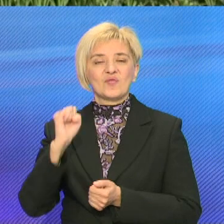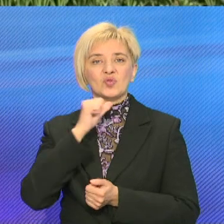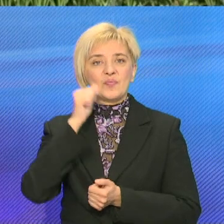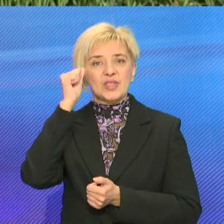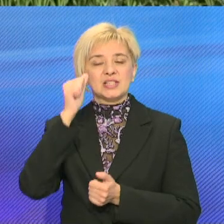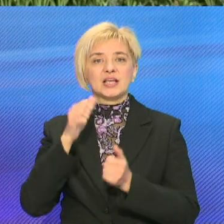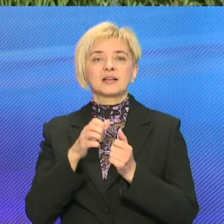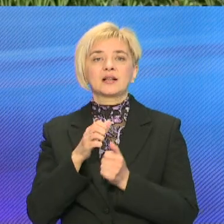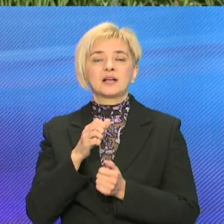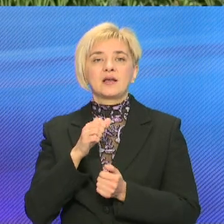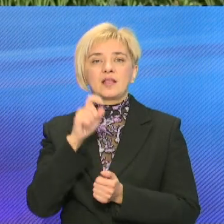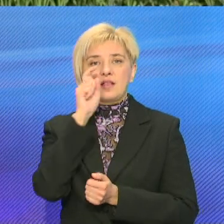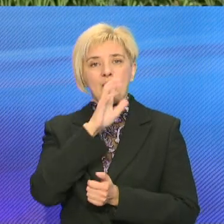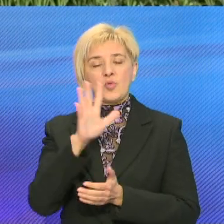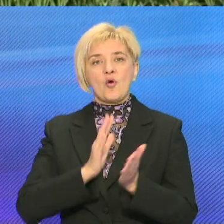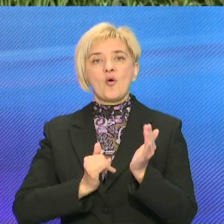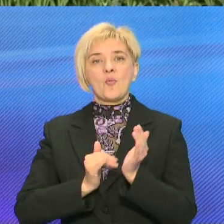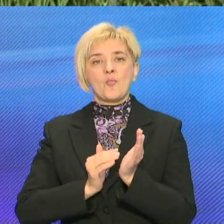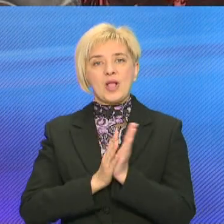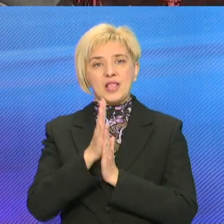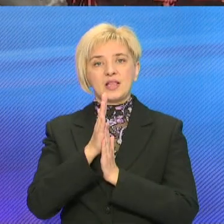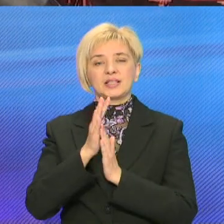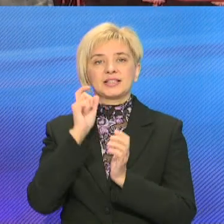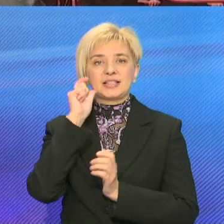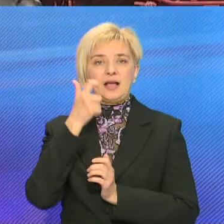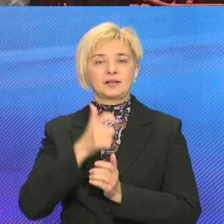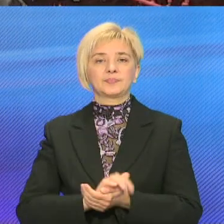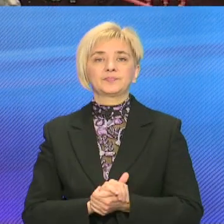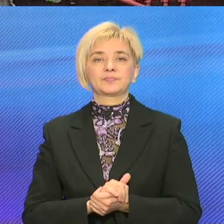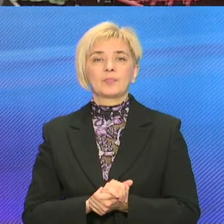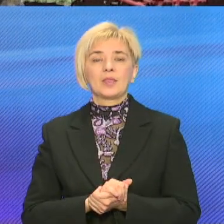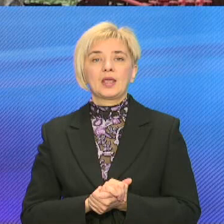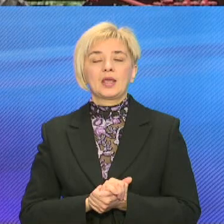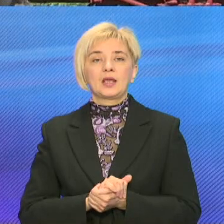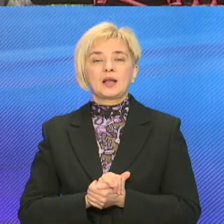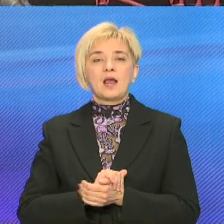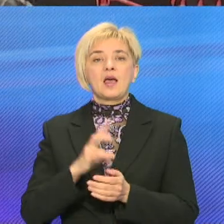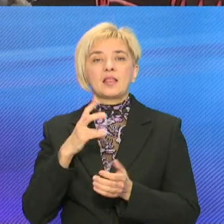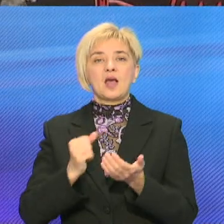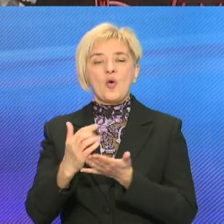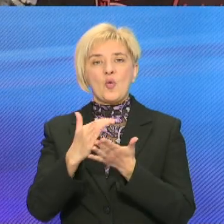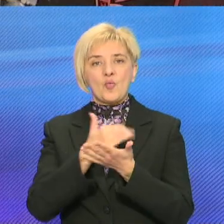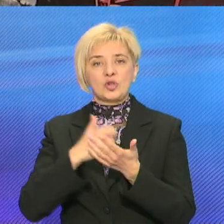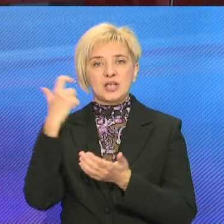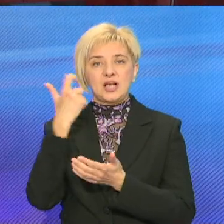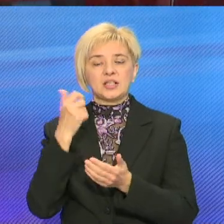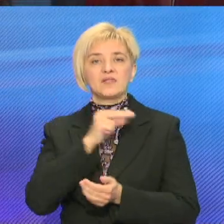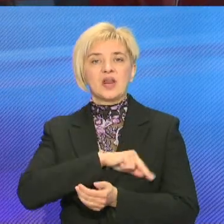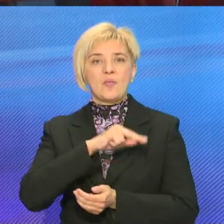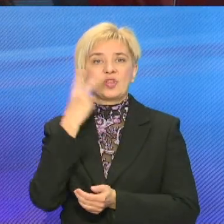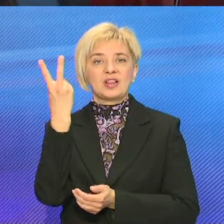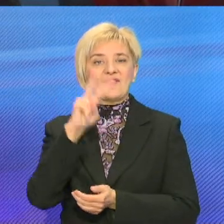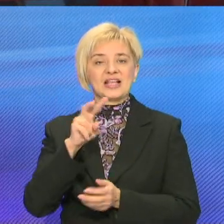месяце, неплохо поднялась вот сахаристость. На уборці бураку у господарці задзейнічаны два спеціальныя камбайны.